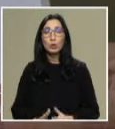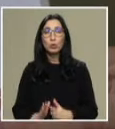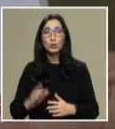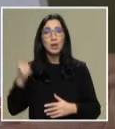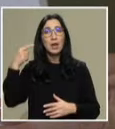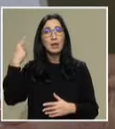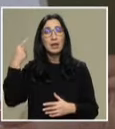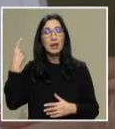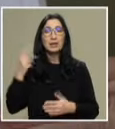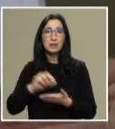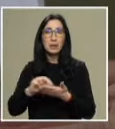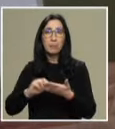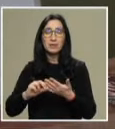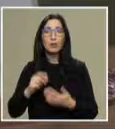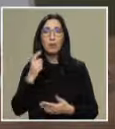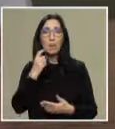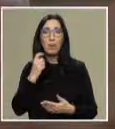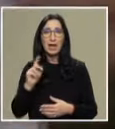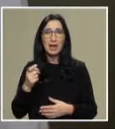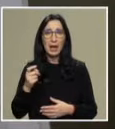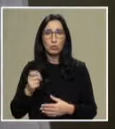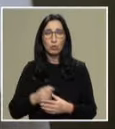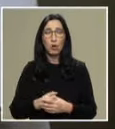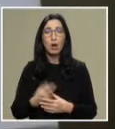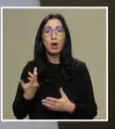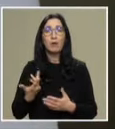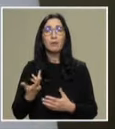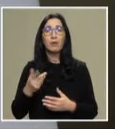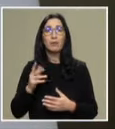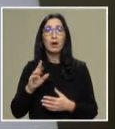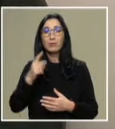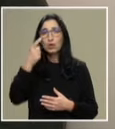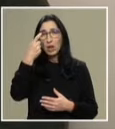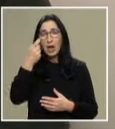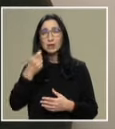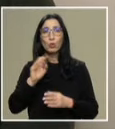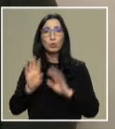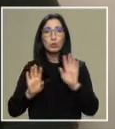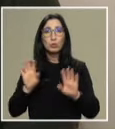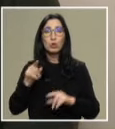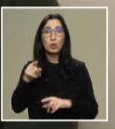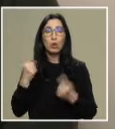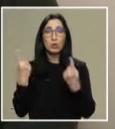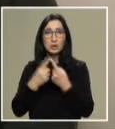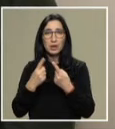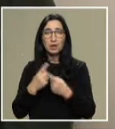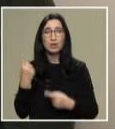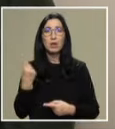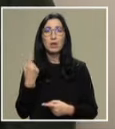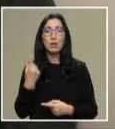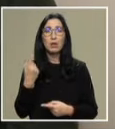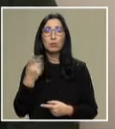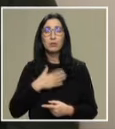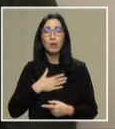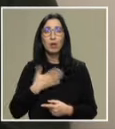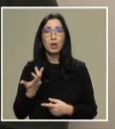Бай Ганя. Именно в Америка, пред българския павилион в Чикагското изложение, той среща един от своите прототипи